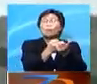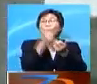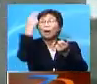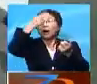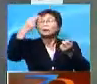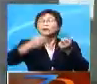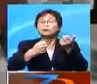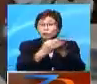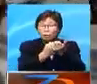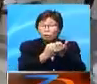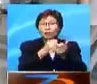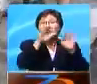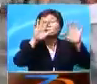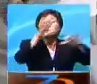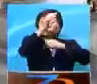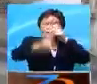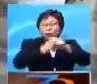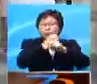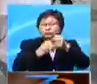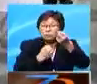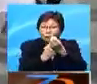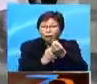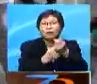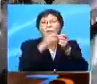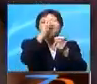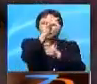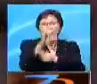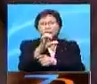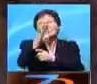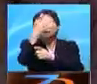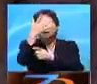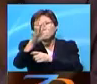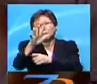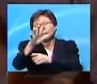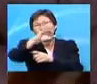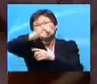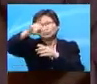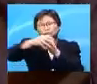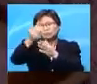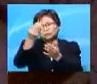yang telah ditanggung selama 10 tahun adalah sebanyak R15